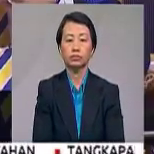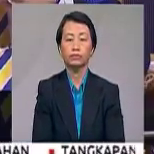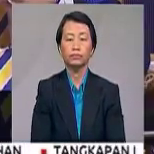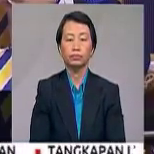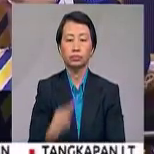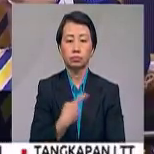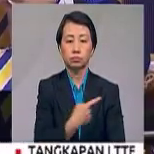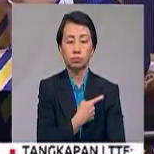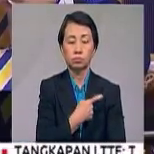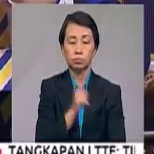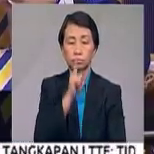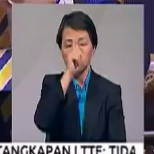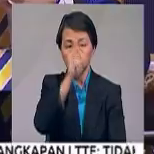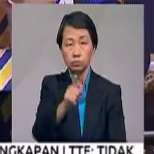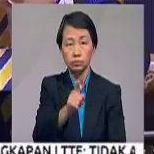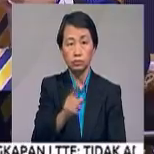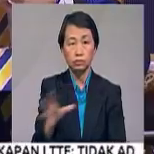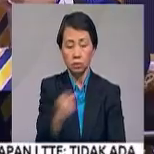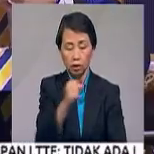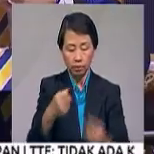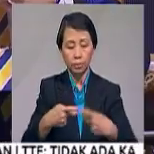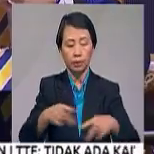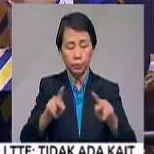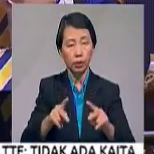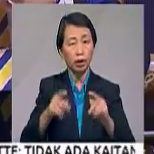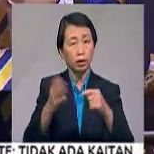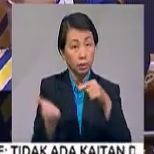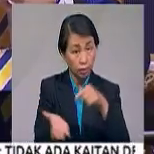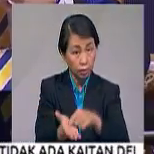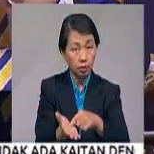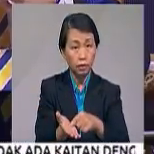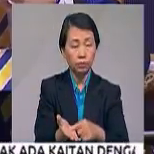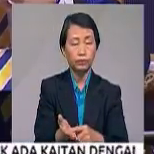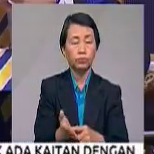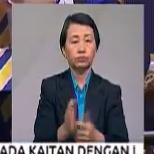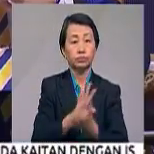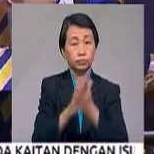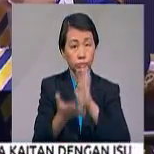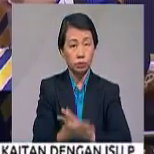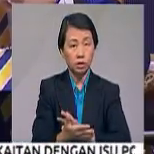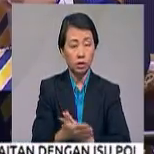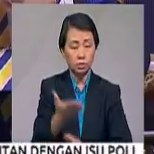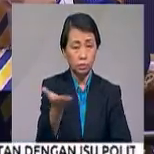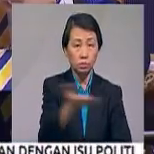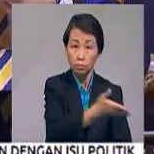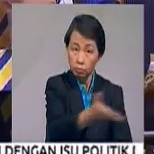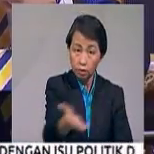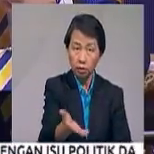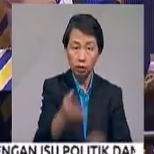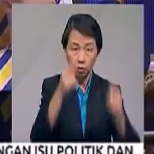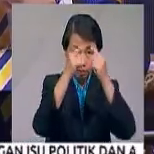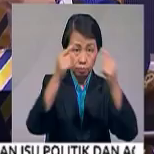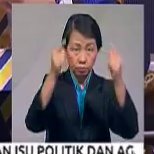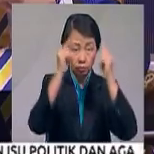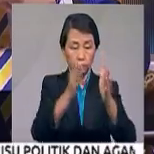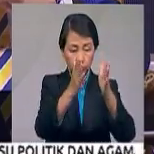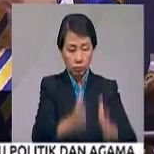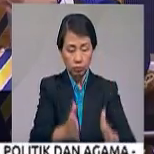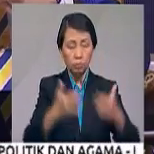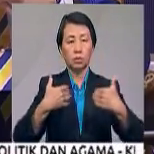seharusnya mengambil peluang ini supaya mereka akan mempunyai